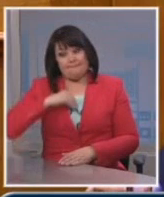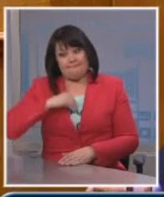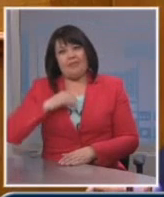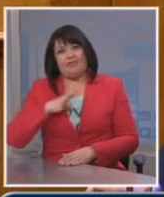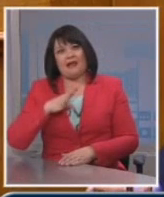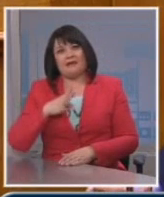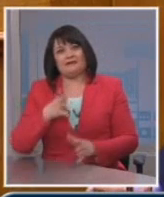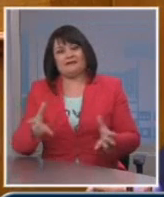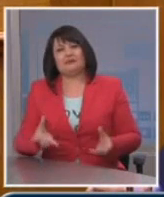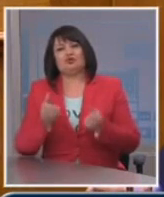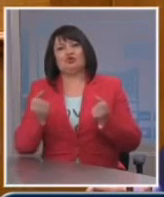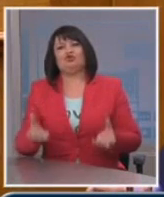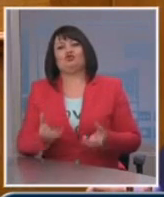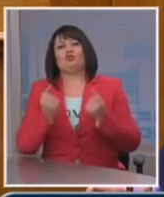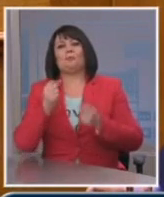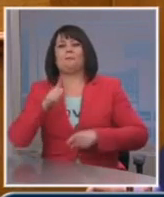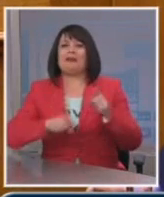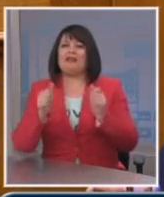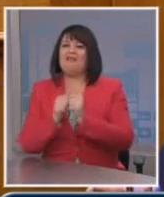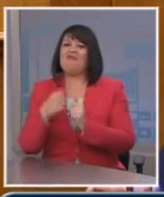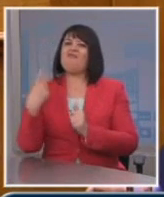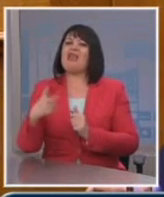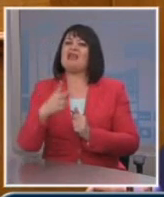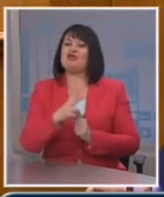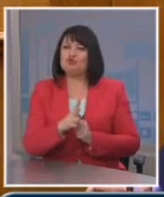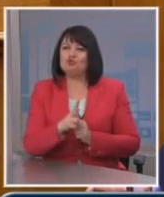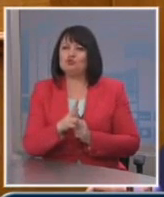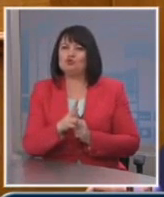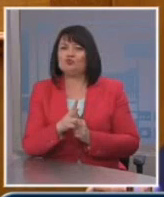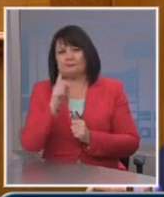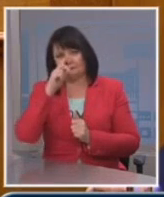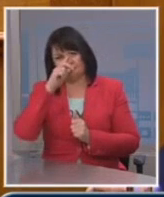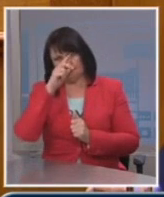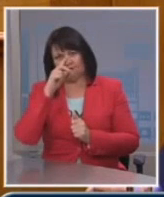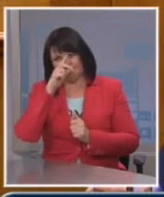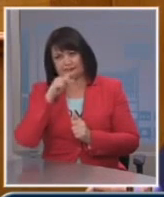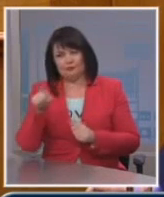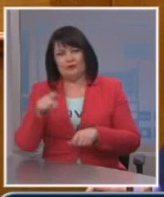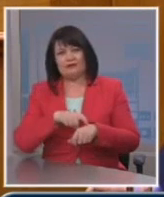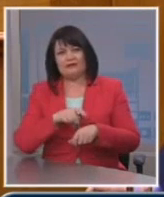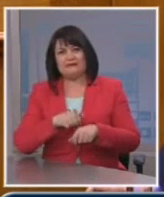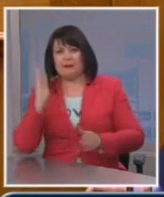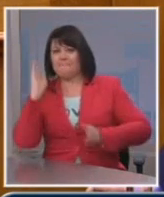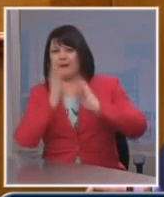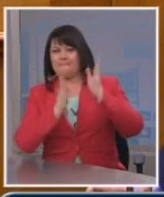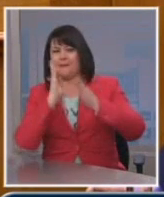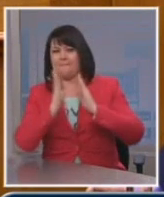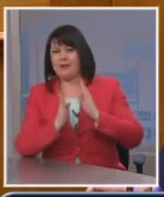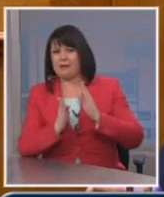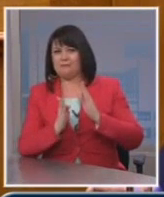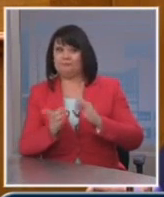να σωθούν κάποιοι φίλοι σας που έχουν διώξεις, κάποιοι